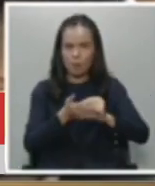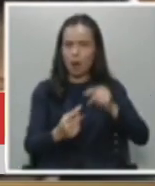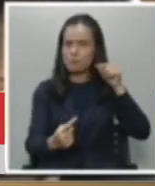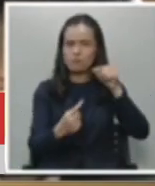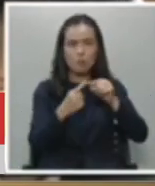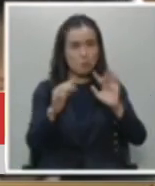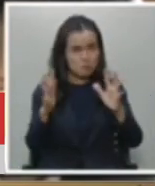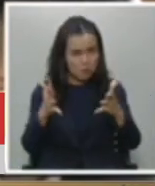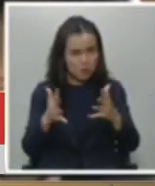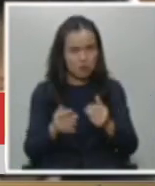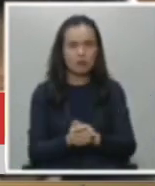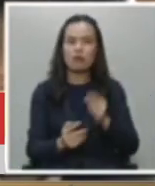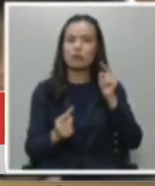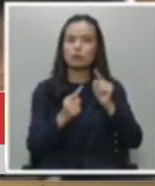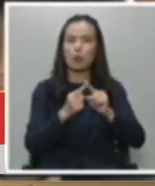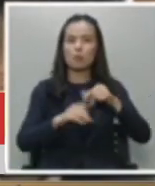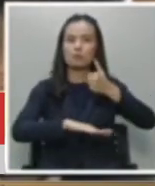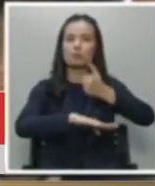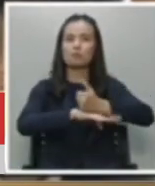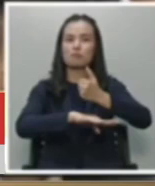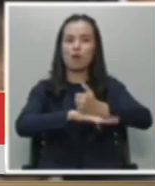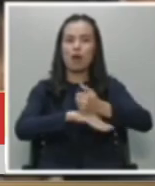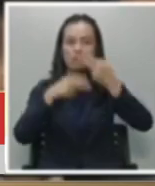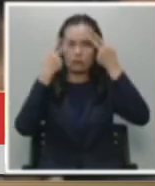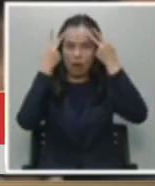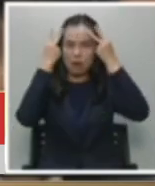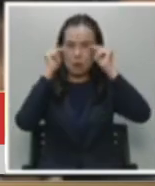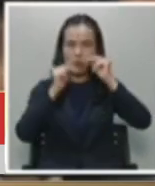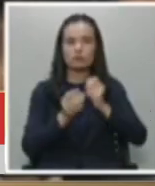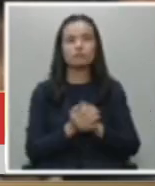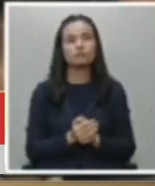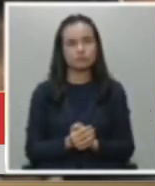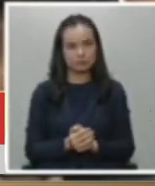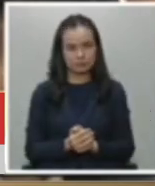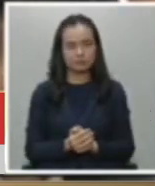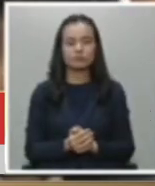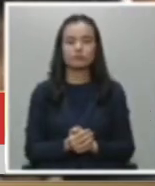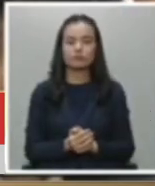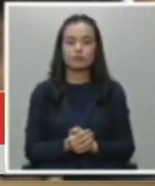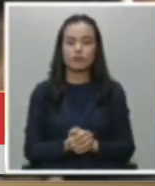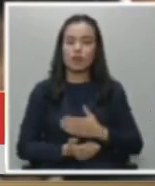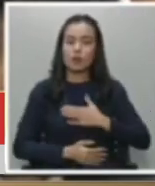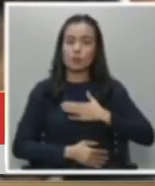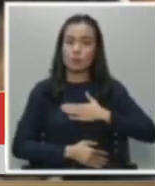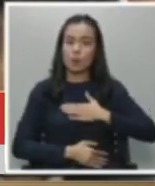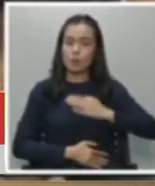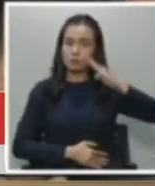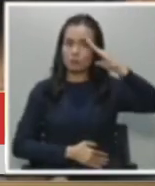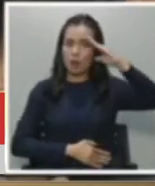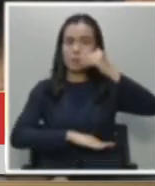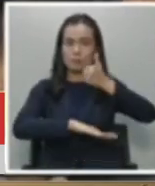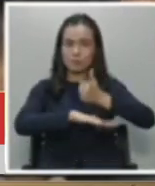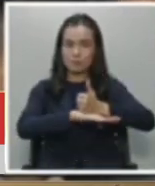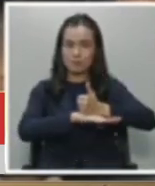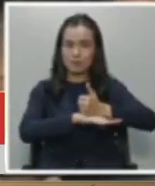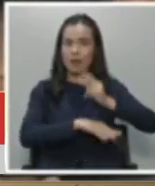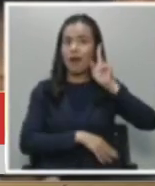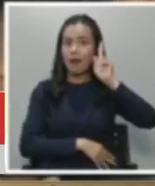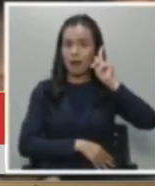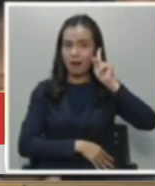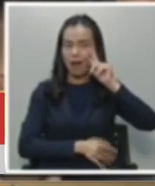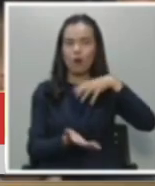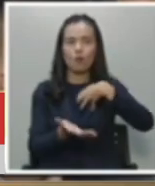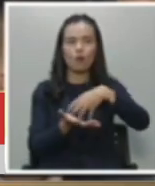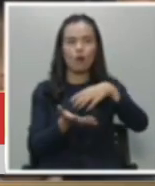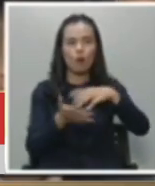หรอกครับในการที่จะนั่งในตำแหน่งนายกรัฐมนตรีต่อและที่ผบ.ทบ.ออกมาแถลงข่าว